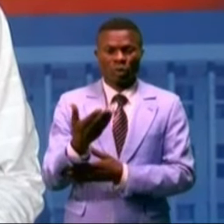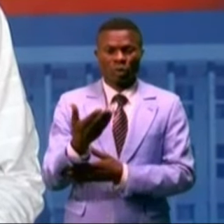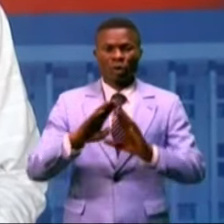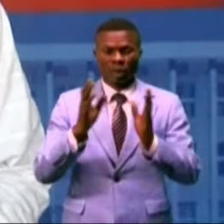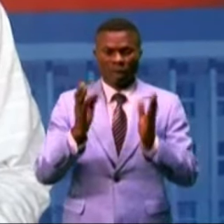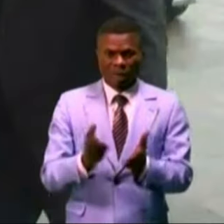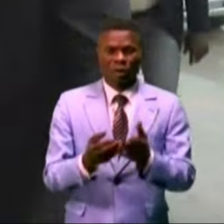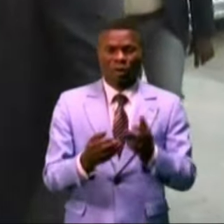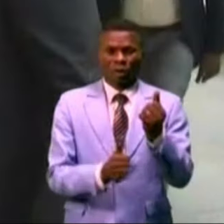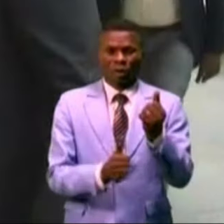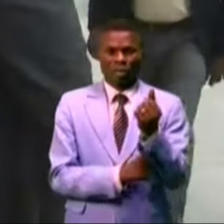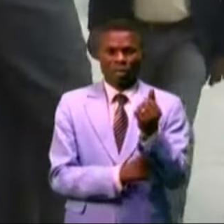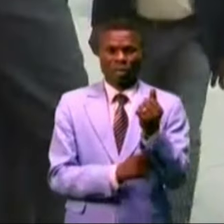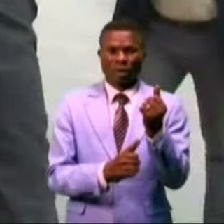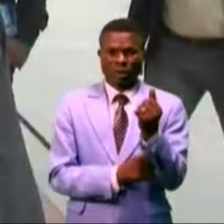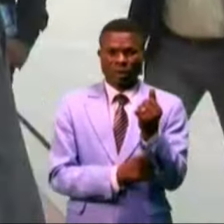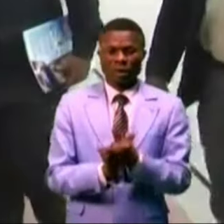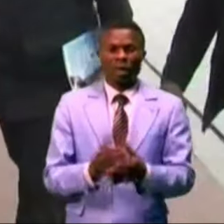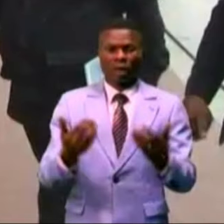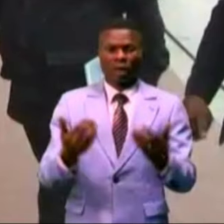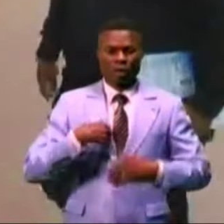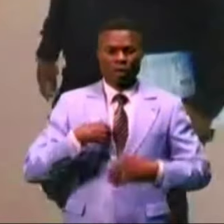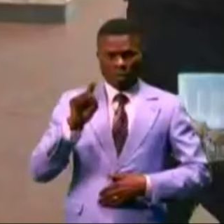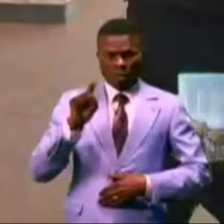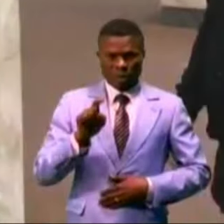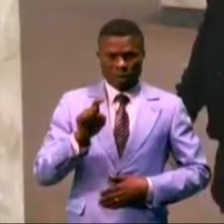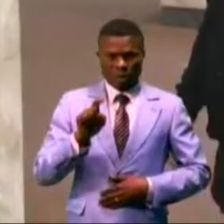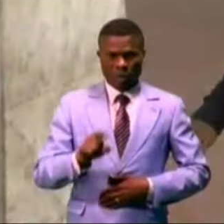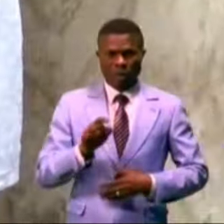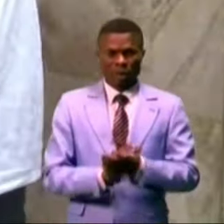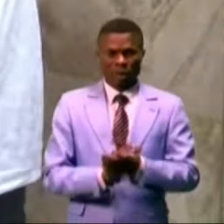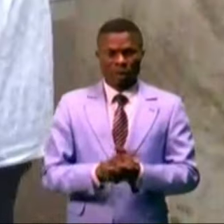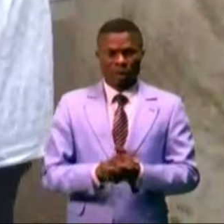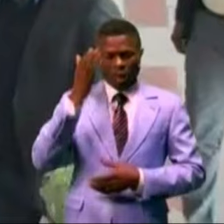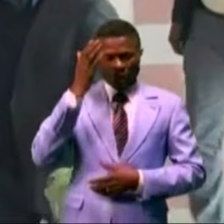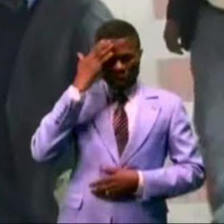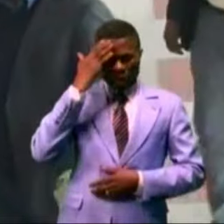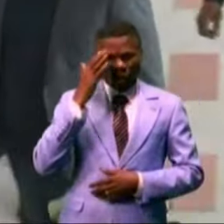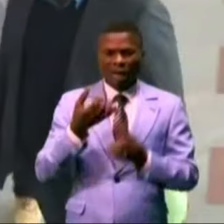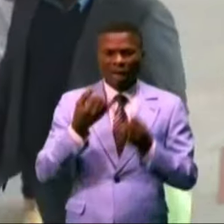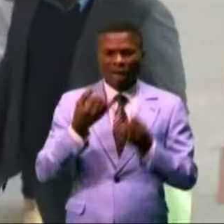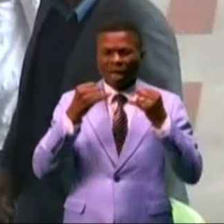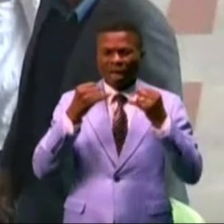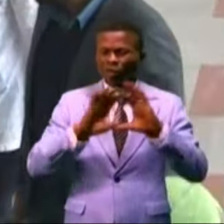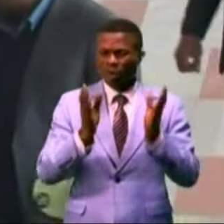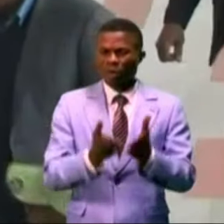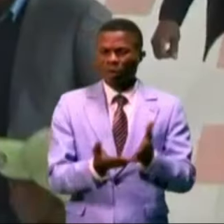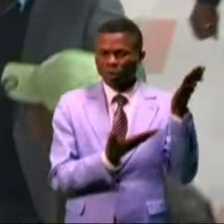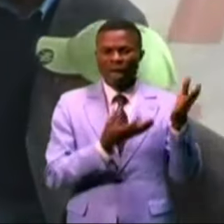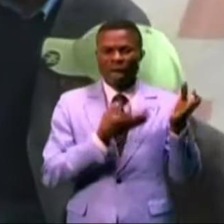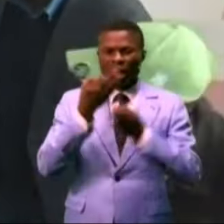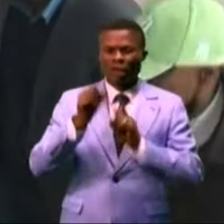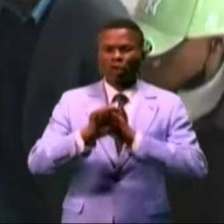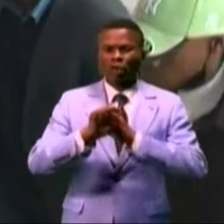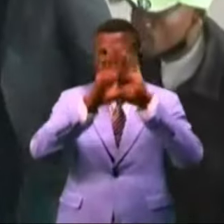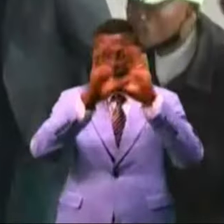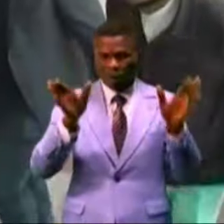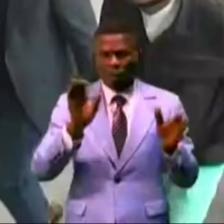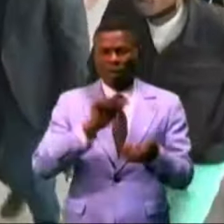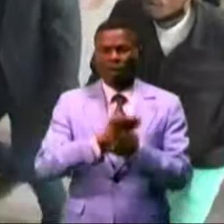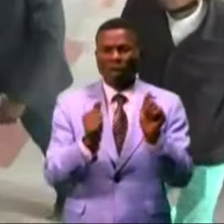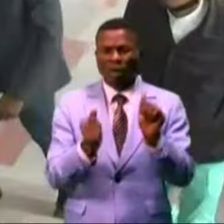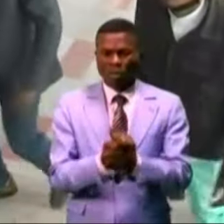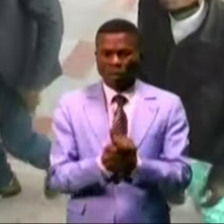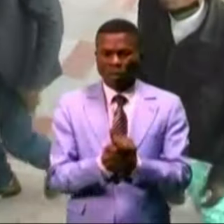base électorale. Nous aurons besoin d'avoir de plus amples informations et d'éclaircissements sur quelques